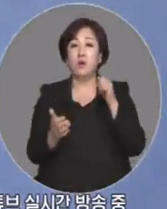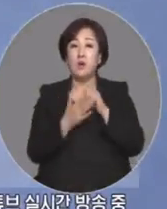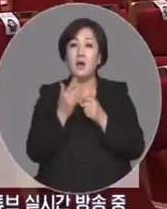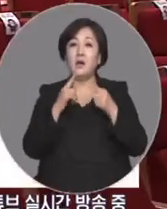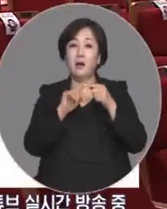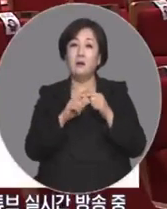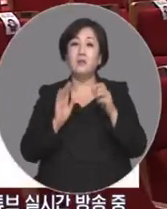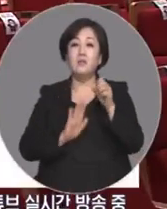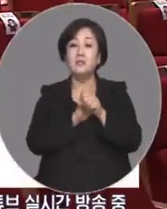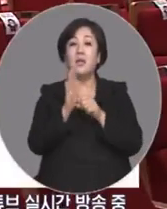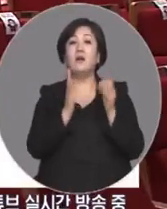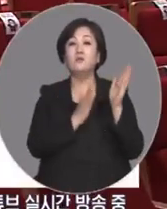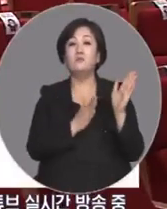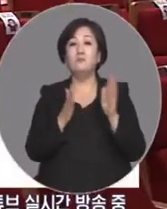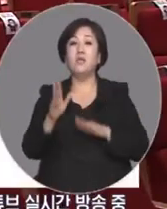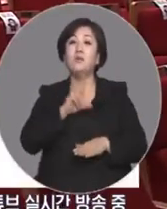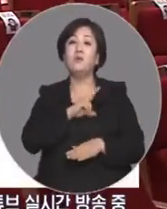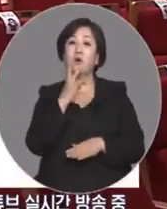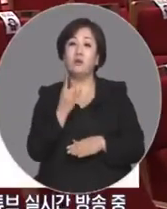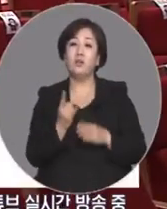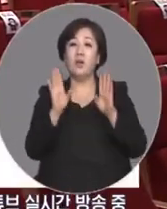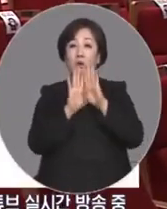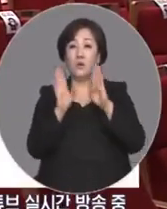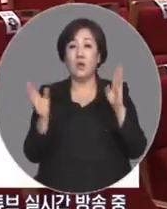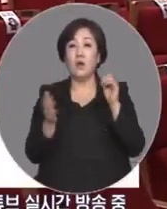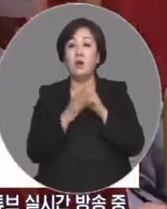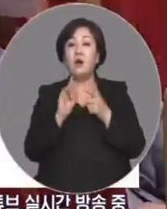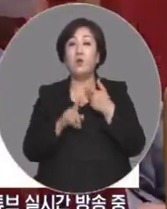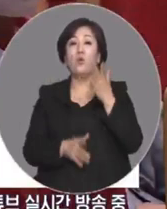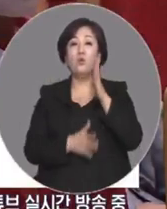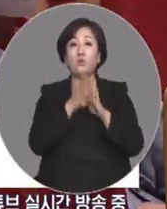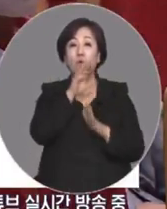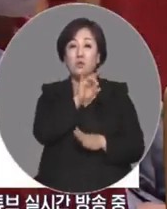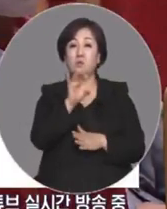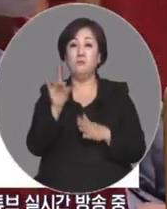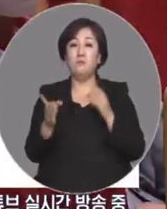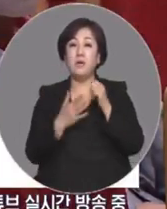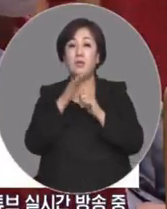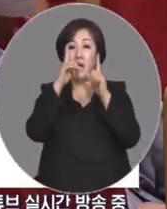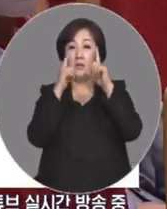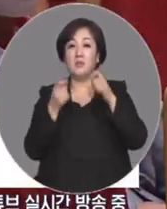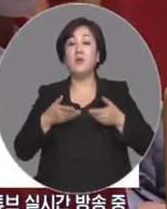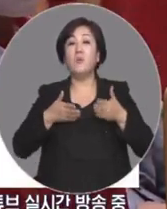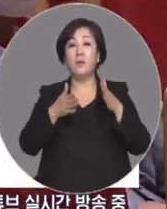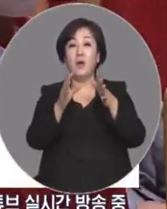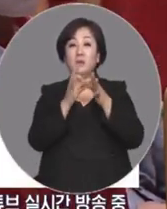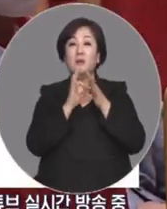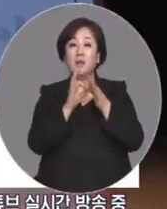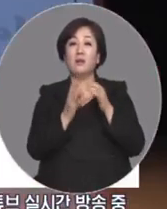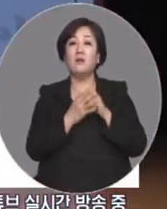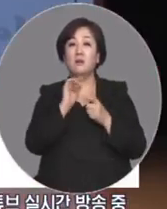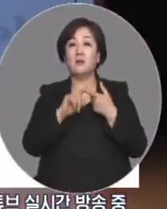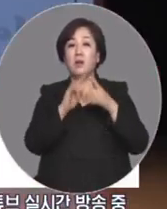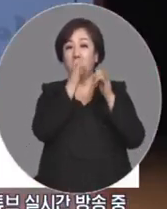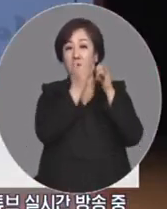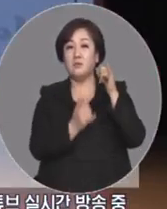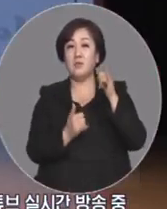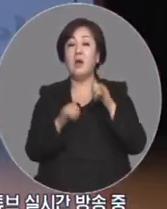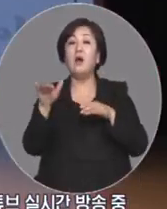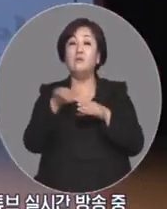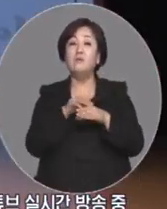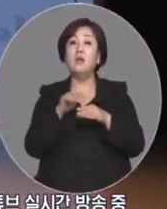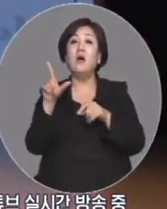한글사랑 추진위원회를 구성하고 온 도심과 외솔 기념관을 있는 한글 역사문화 축구지 정도